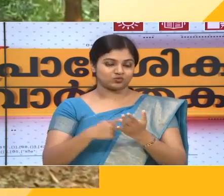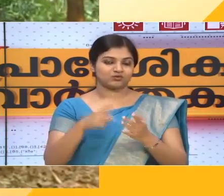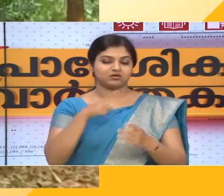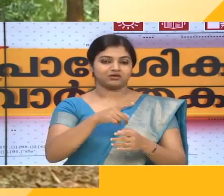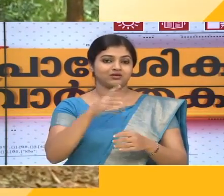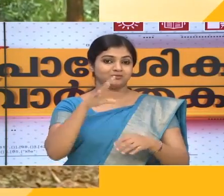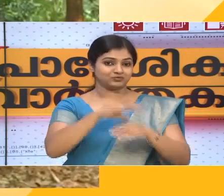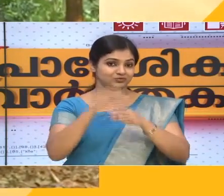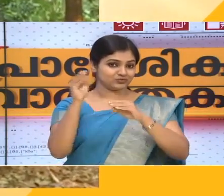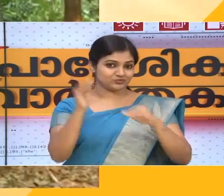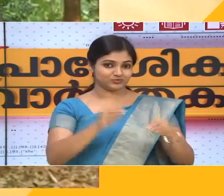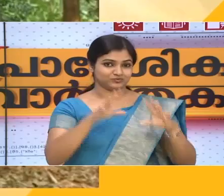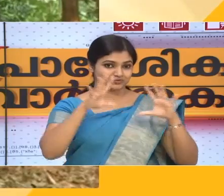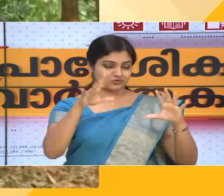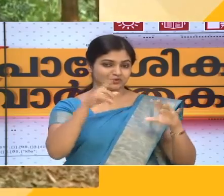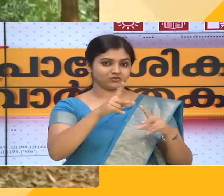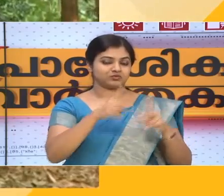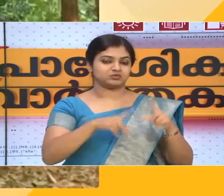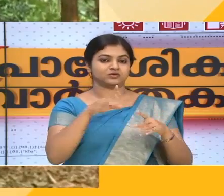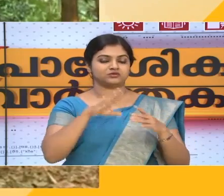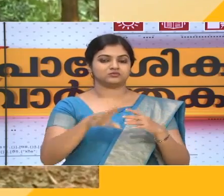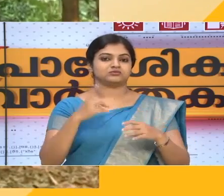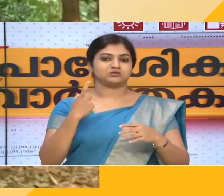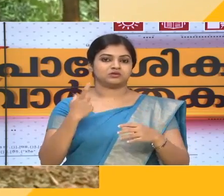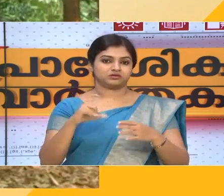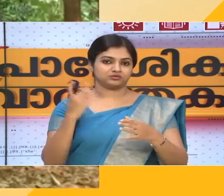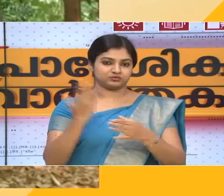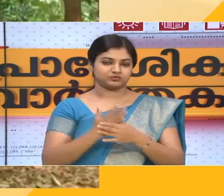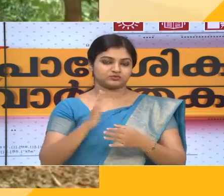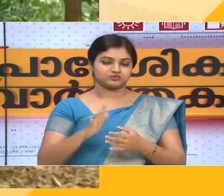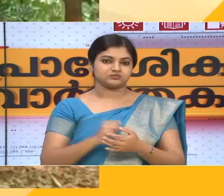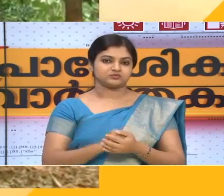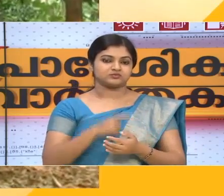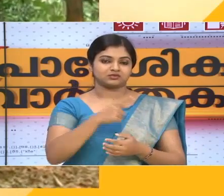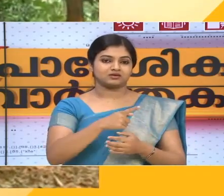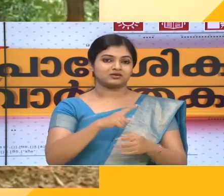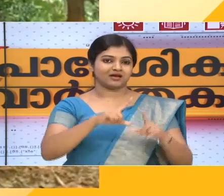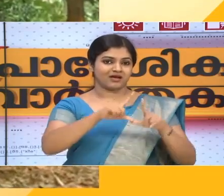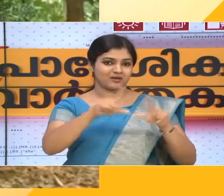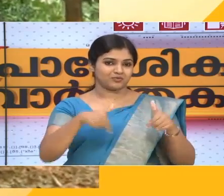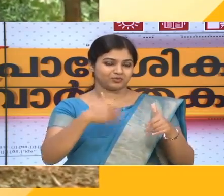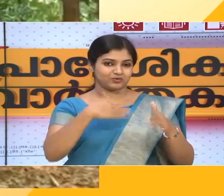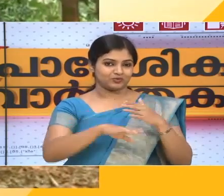കേസെടുത്തിട്ടുണ്ട്. സ്ഥാപനത്തിലെ പൂർവ്വ വിദ്യാർത്ഥി സംഘടനയിലെ